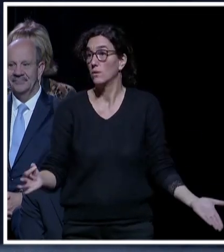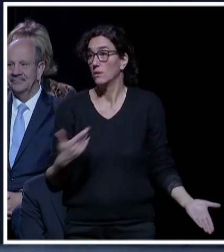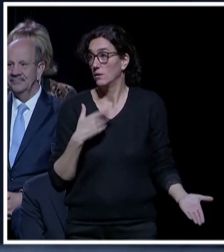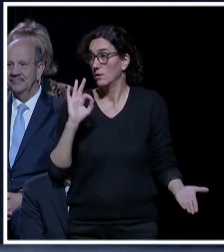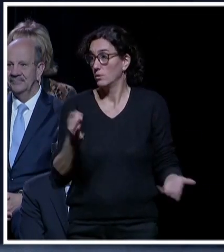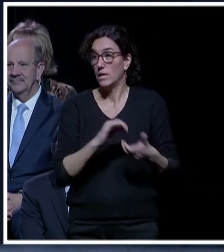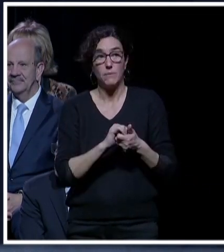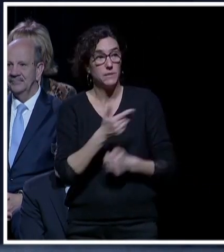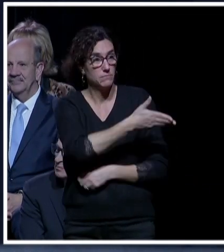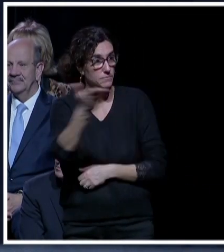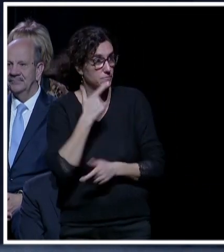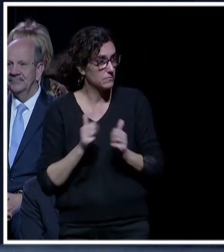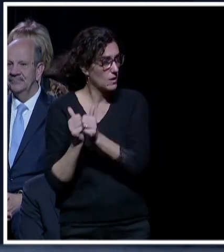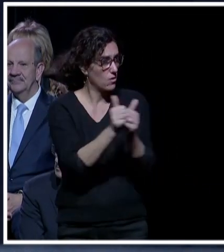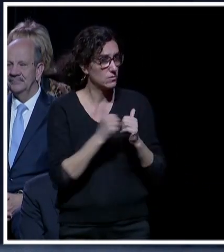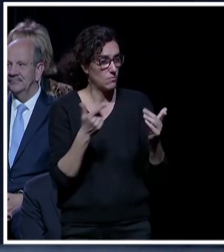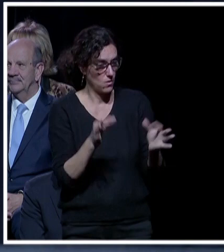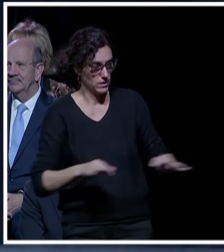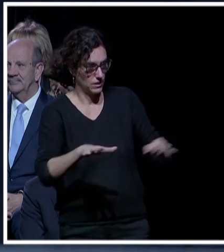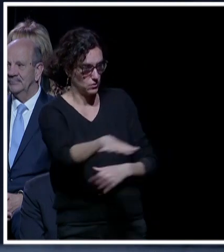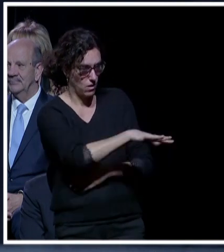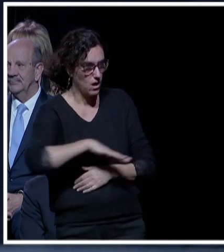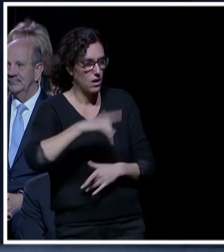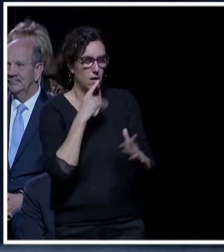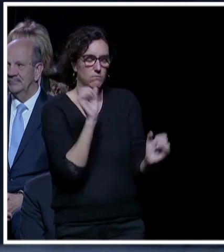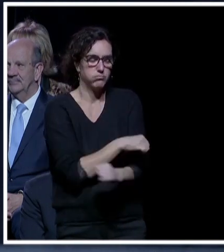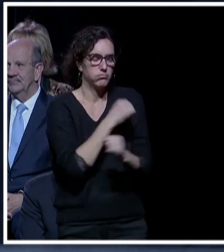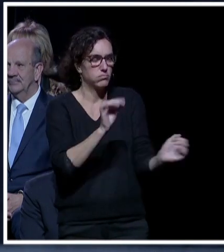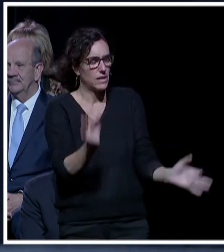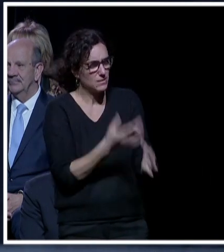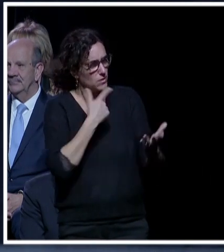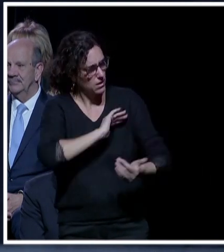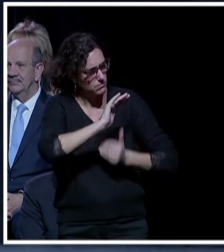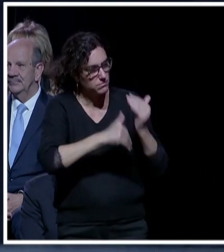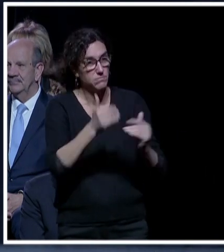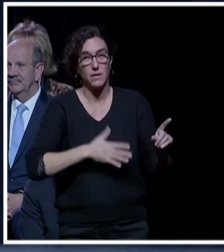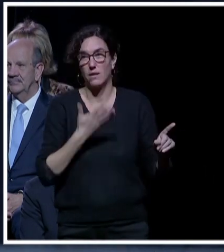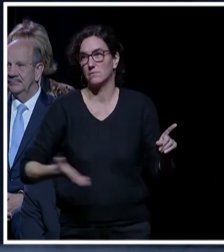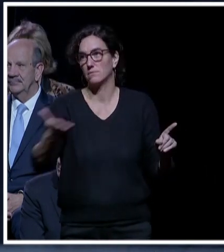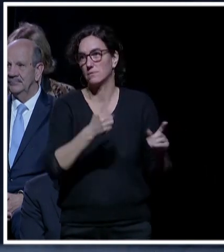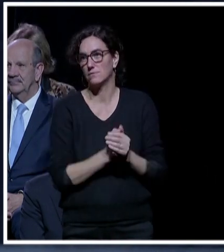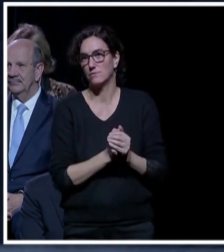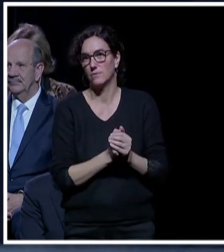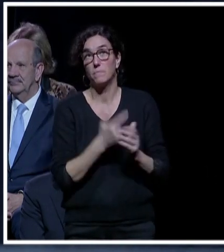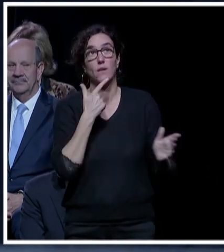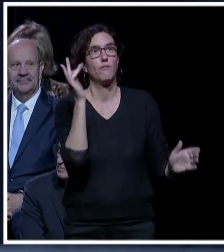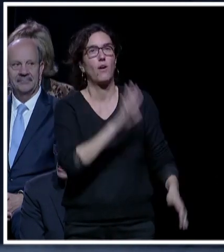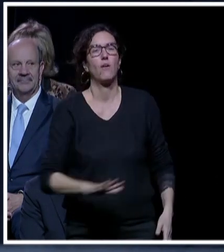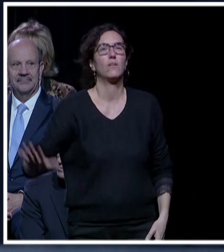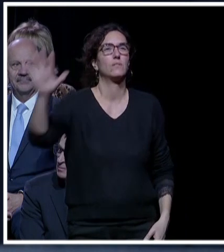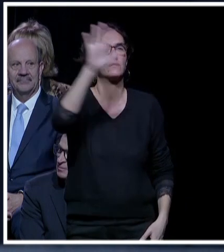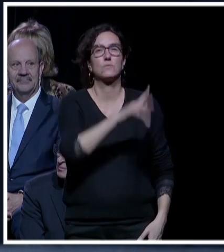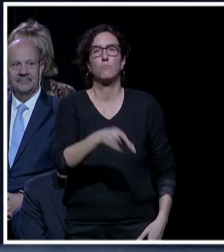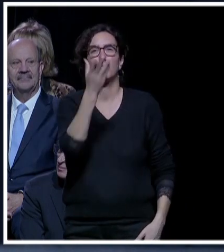faisons progresser ce territoire exceptionnel qui mérite tous nos efforts. C'est l'un des plus beaux endroits de France, comme nous le rappelle